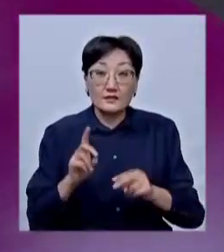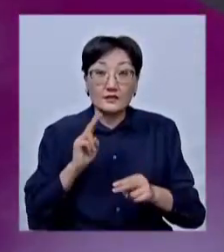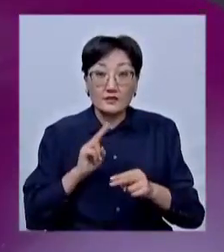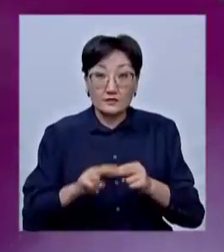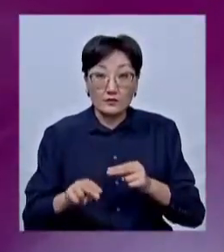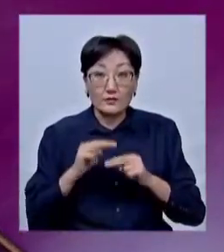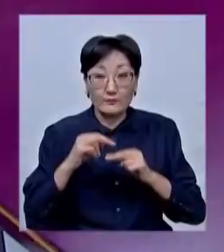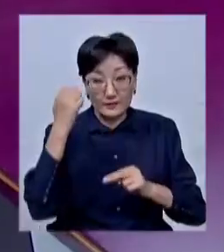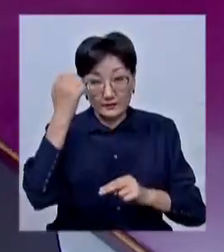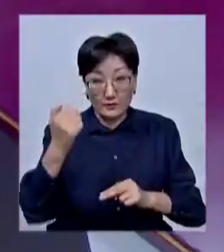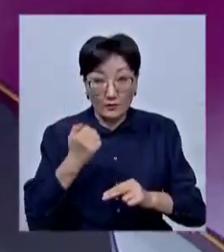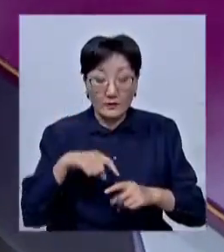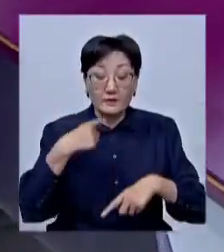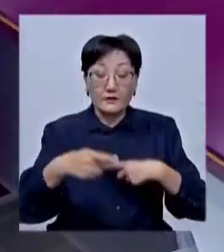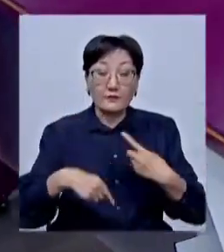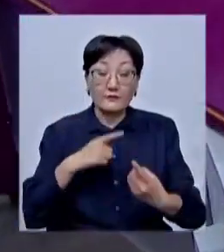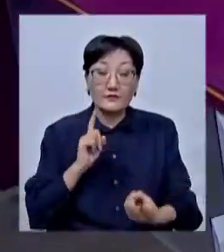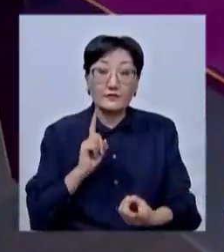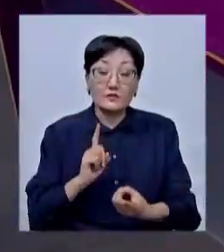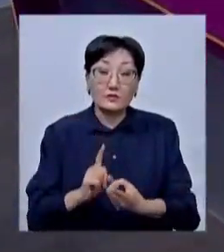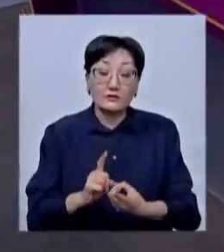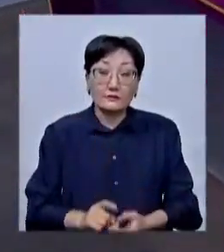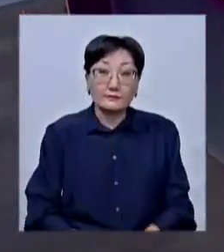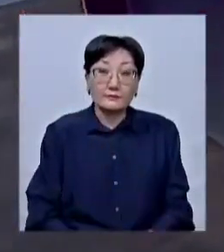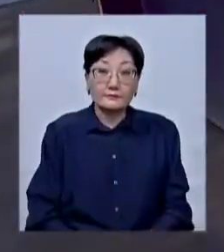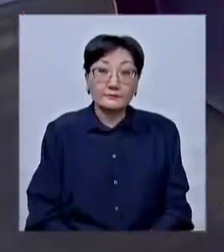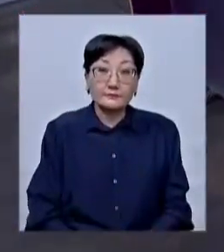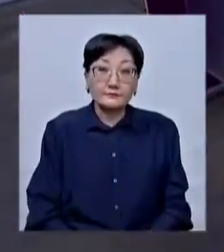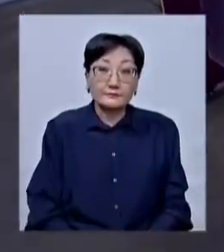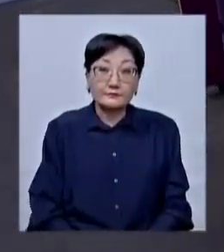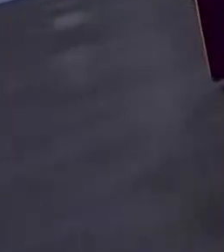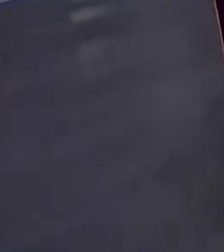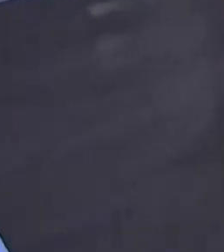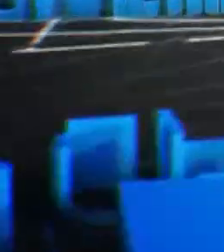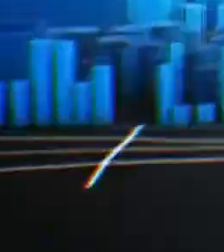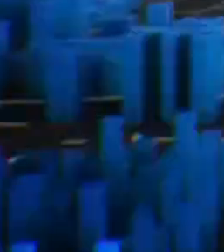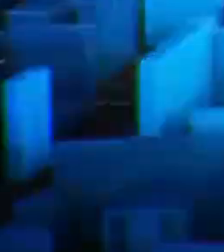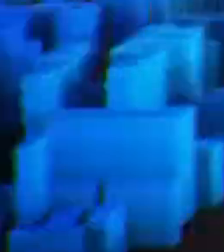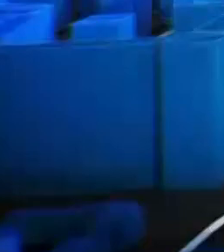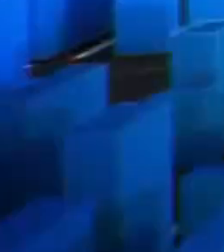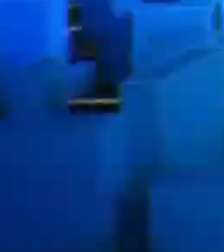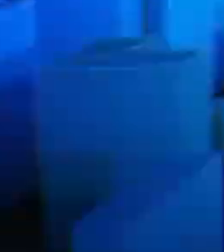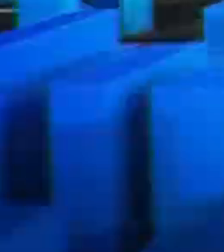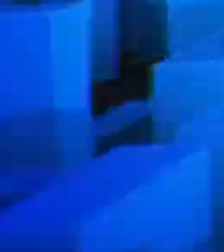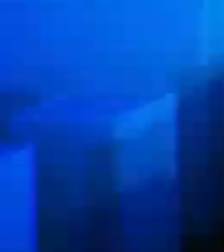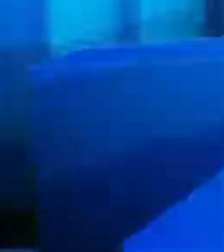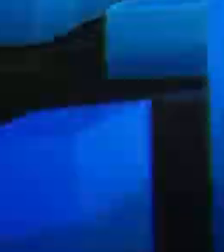за внимание. Не пропустите итоговые новости в 19:00. До встречи.